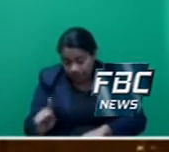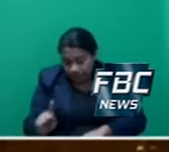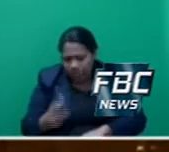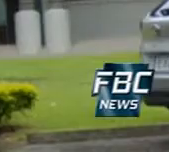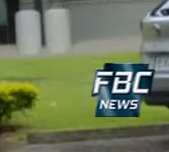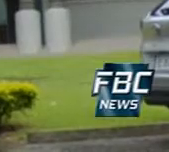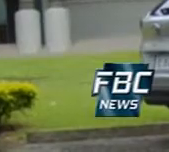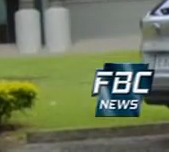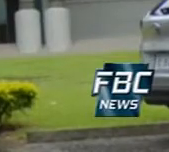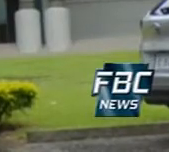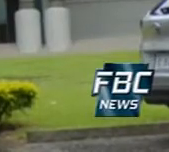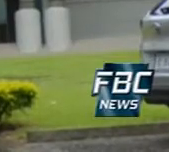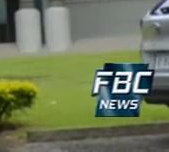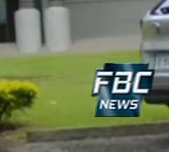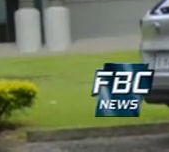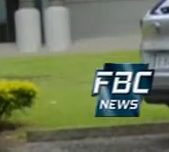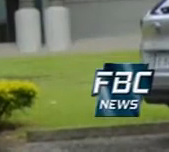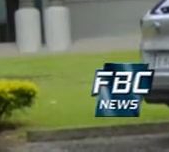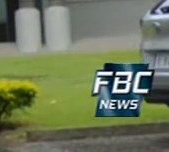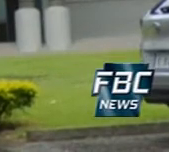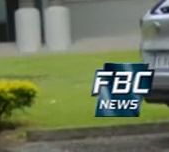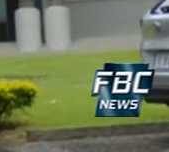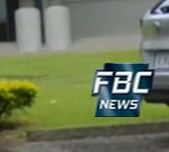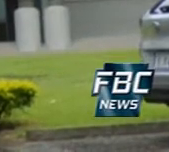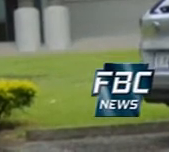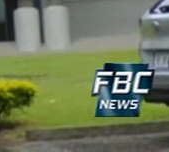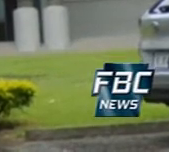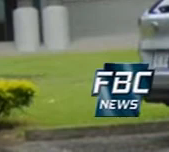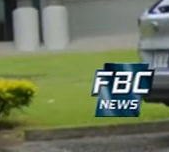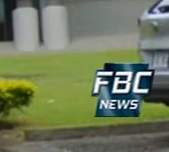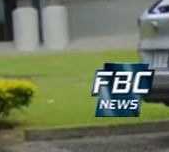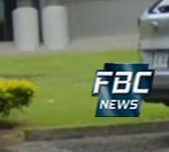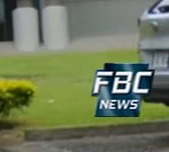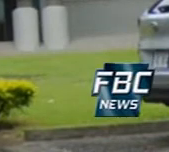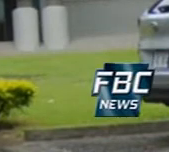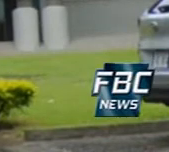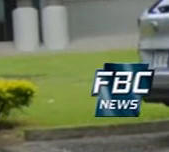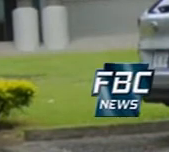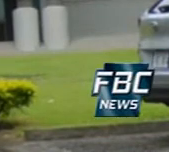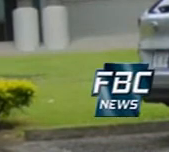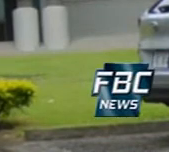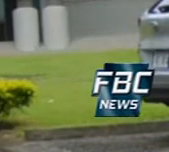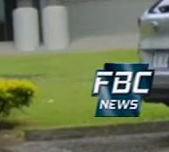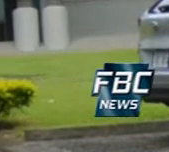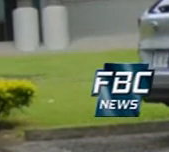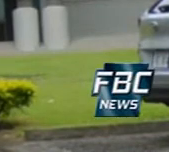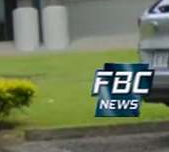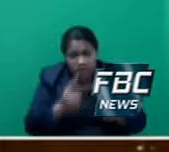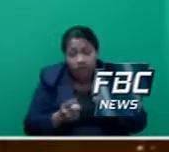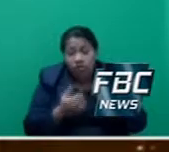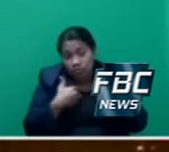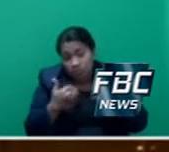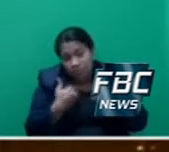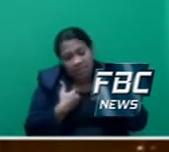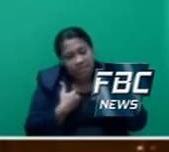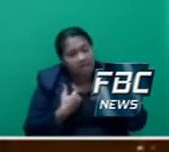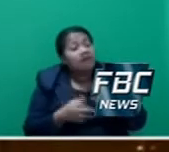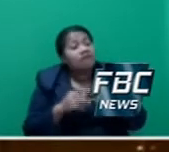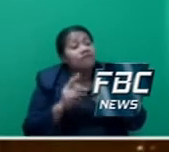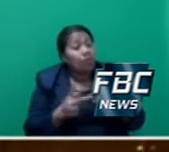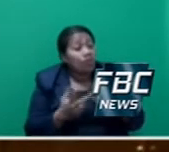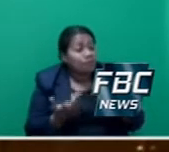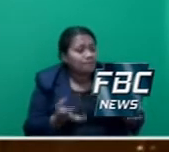me rawa nirna vukeiki na nangoni vuli, sandingi taka na vuli toradake ena korni vuli ongo. Tukuno mani marama,